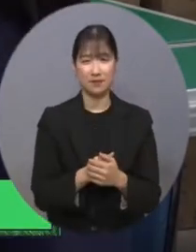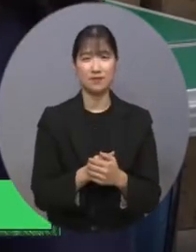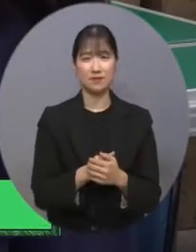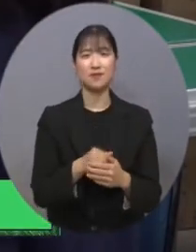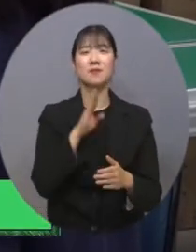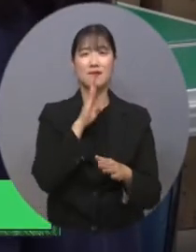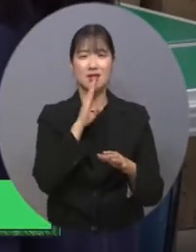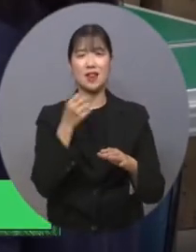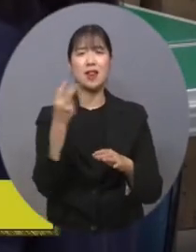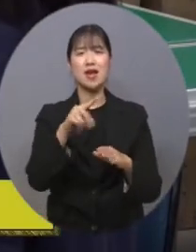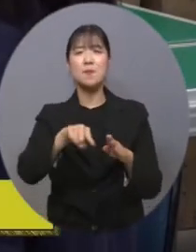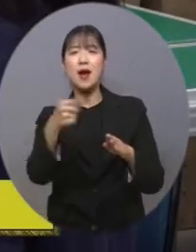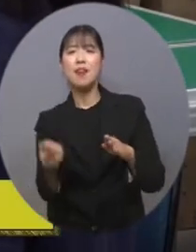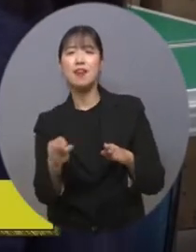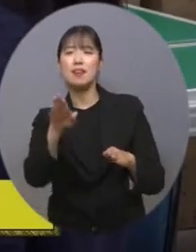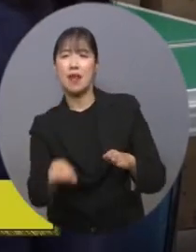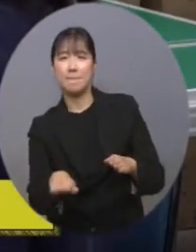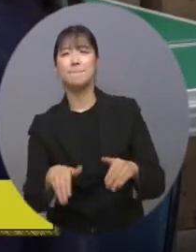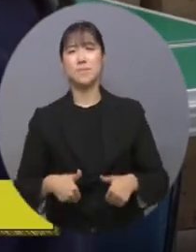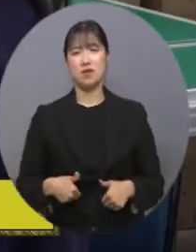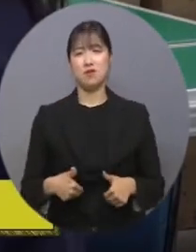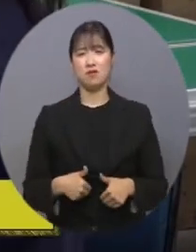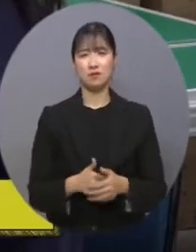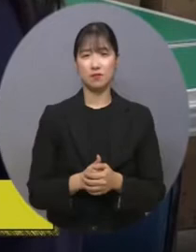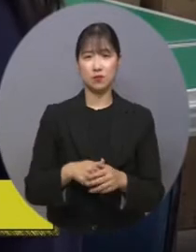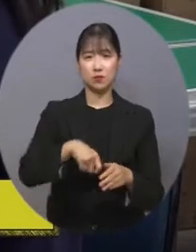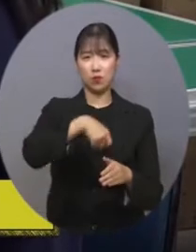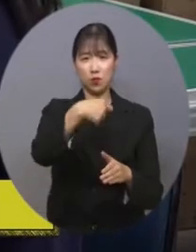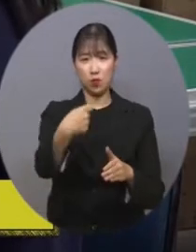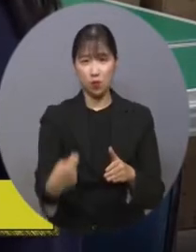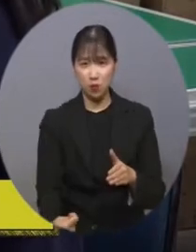손으로 이렇게 잡아줘야 돼서 이렇게 하고